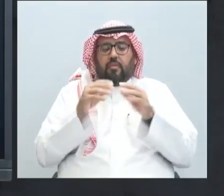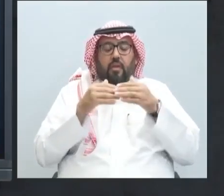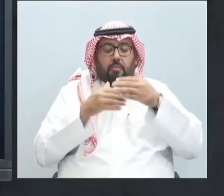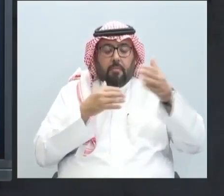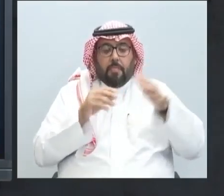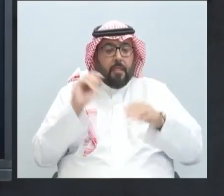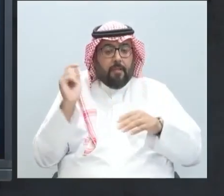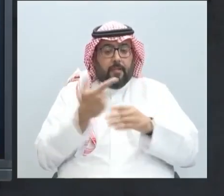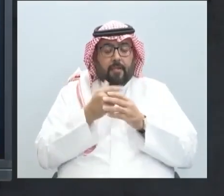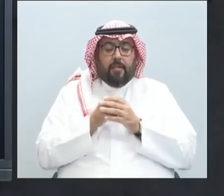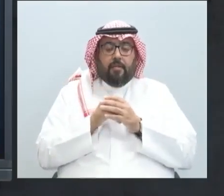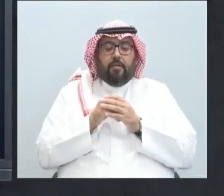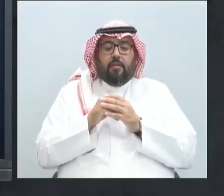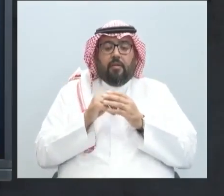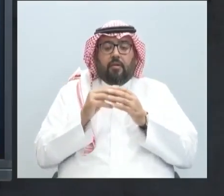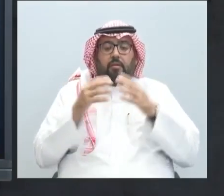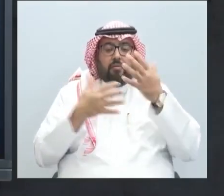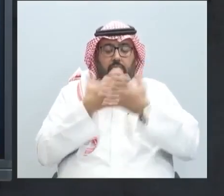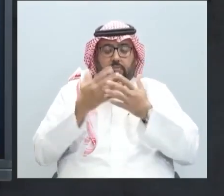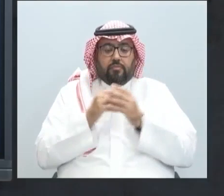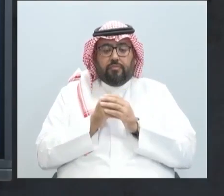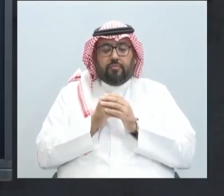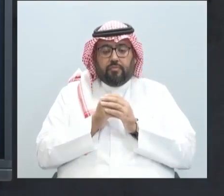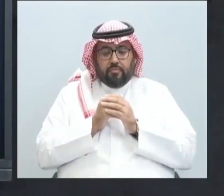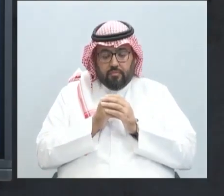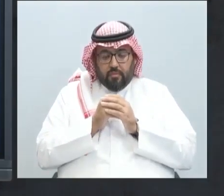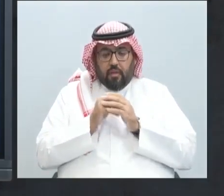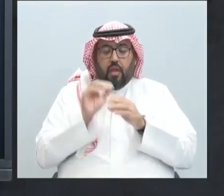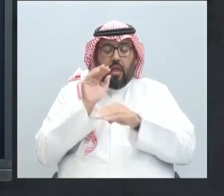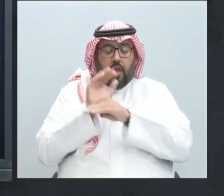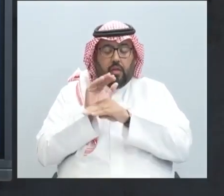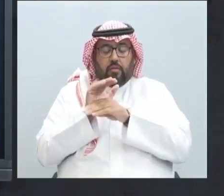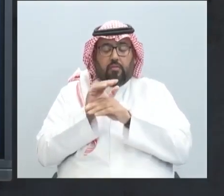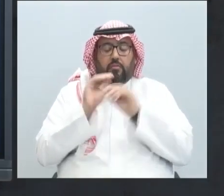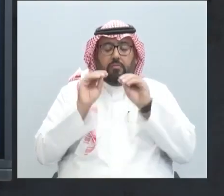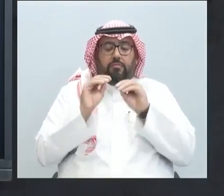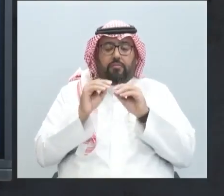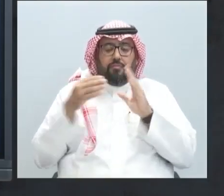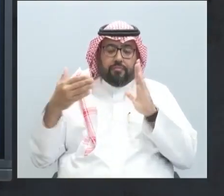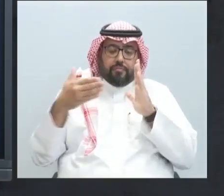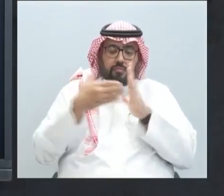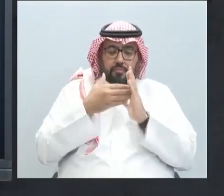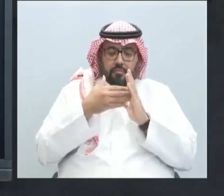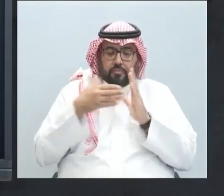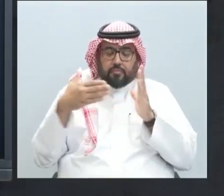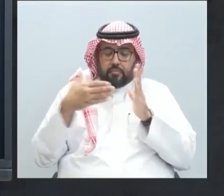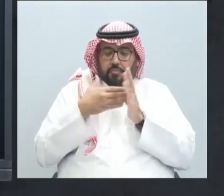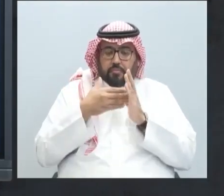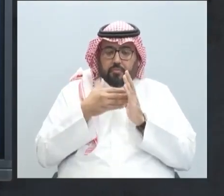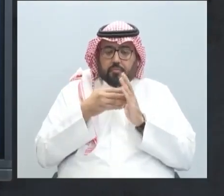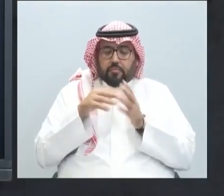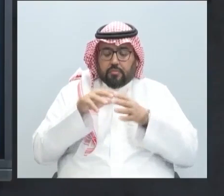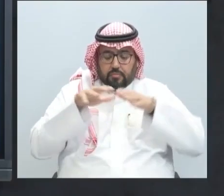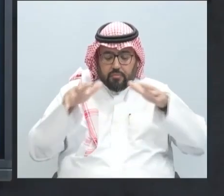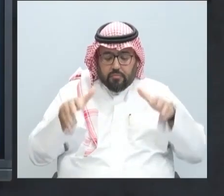بشكل اسرع بفاعليه اكبر لهذه الخلايا ثم بدانا نتكلم عندما تصل هذه الخليه الى اخر حد من